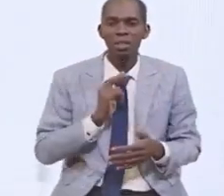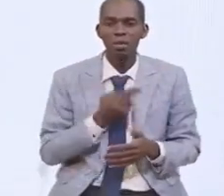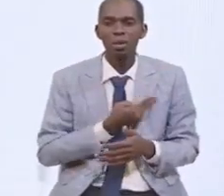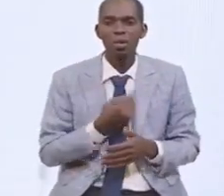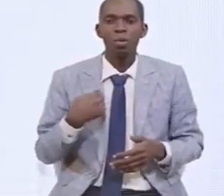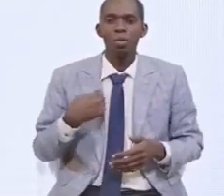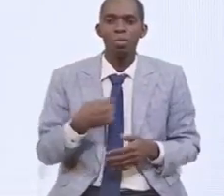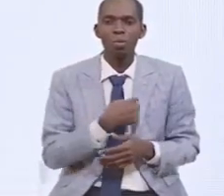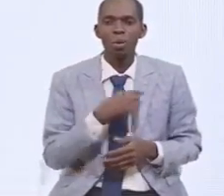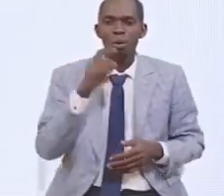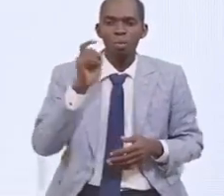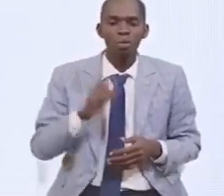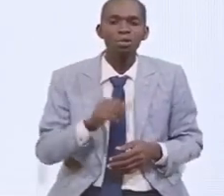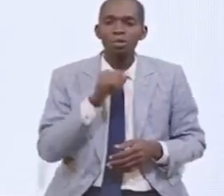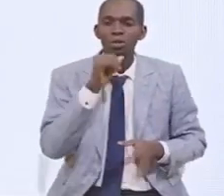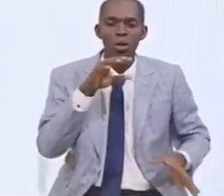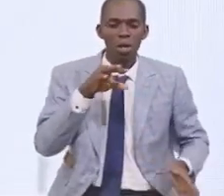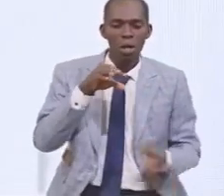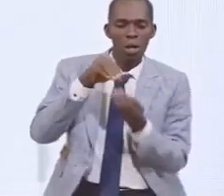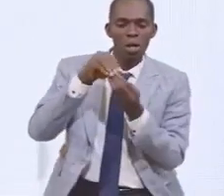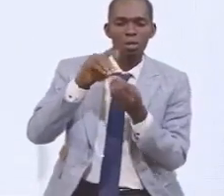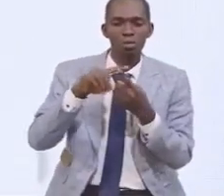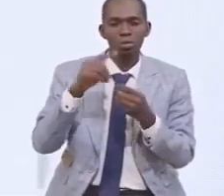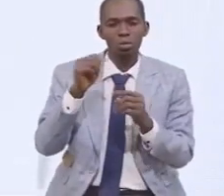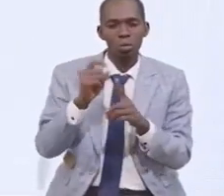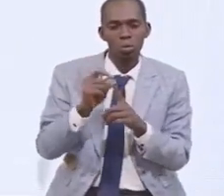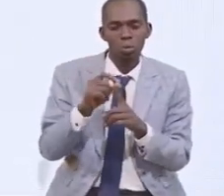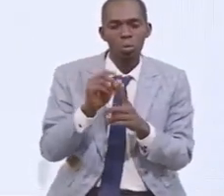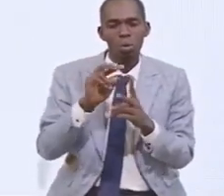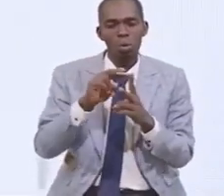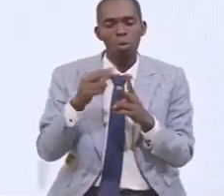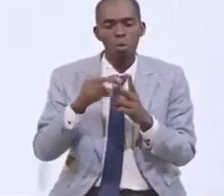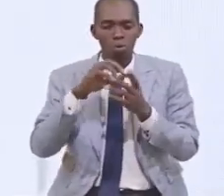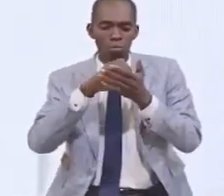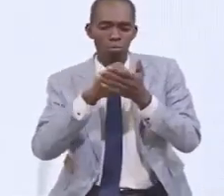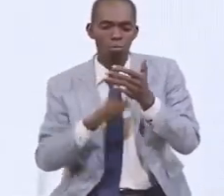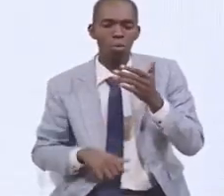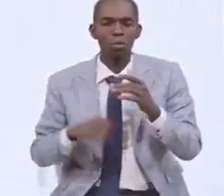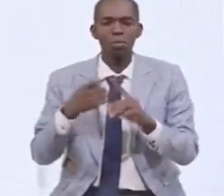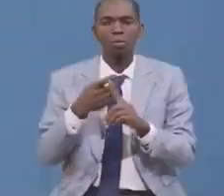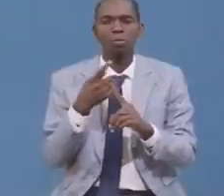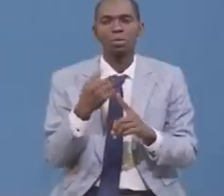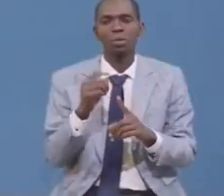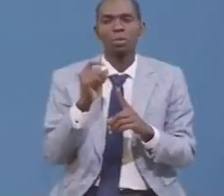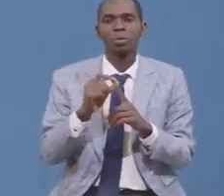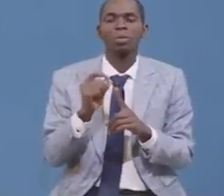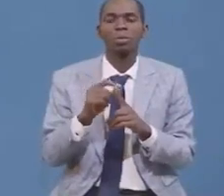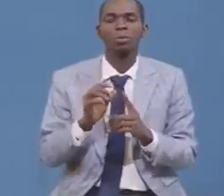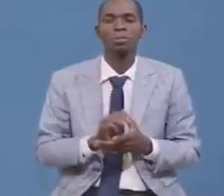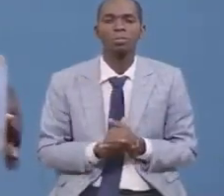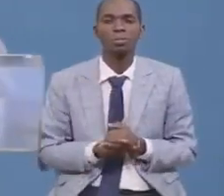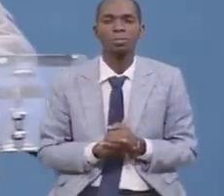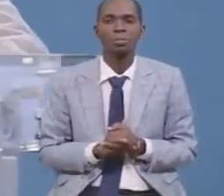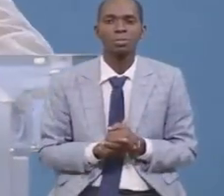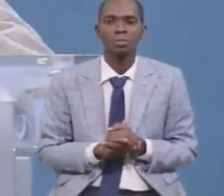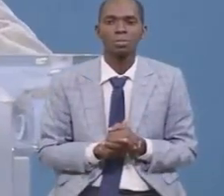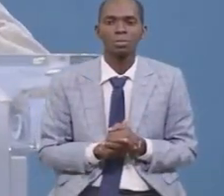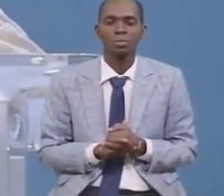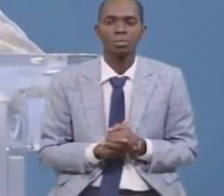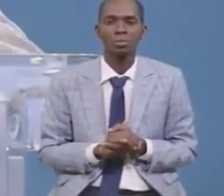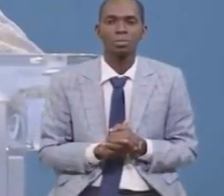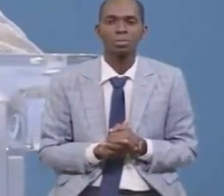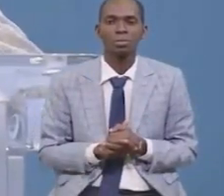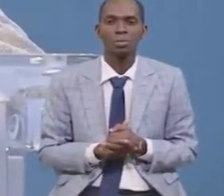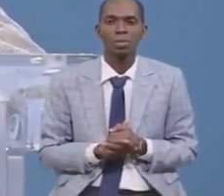not add to the word, we must not diminish or subtract from the word. వాక్యానికి మనం ఏమీ కలపకూడదని,